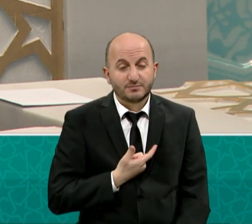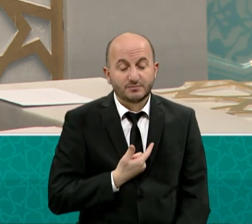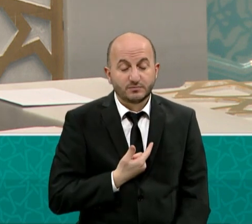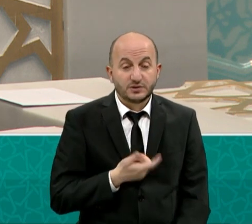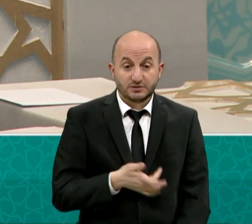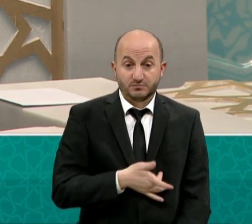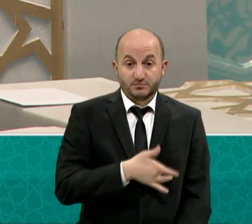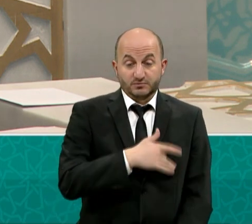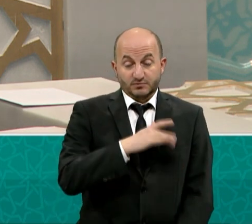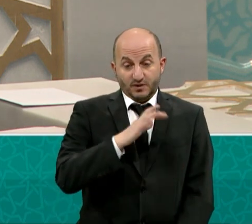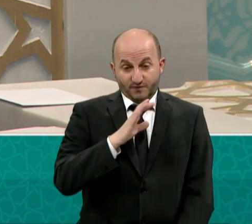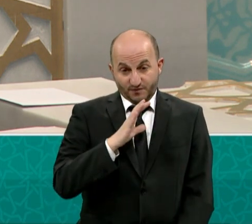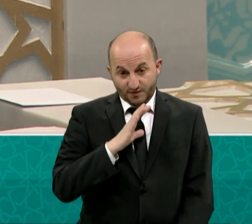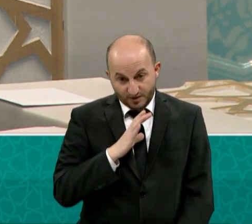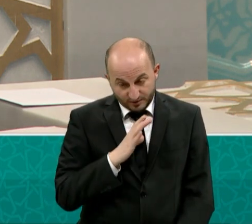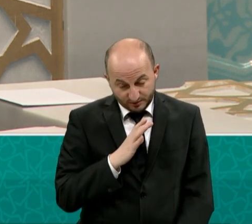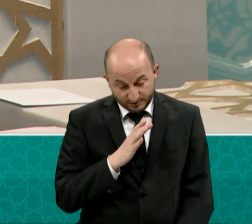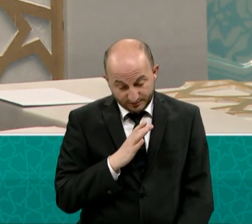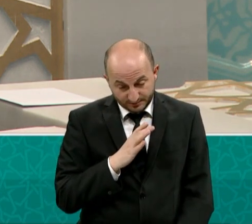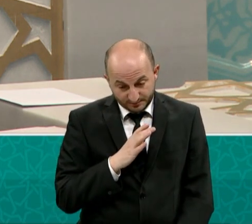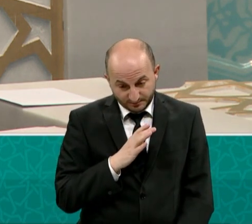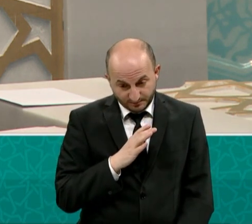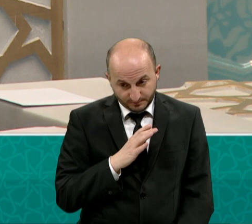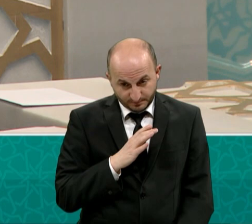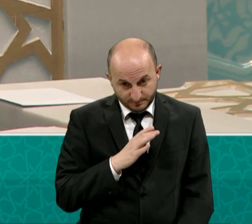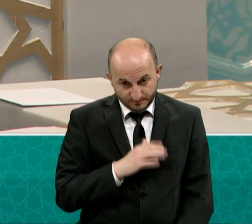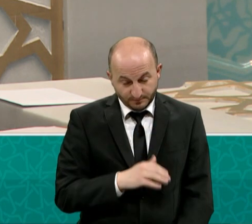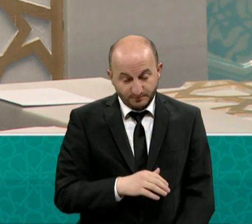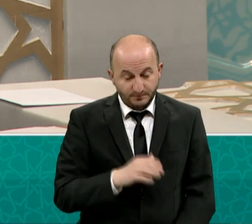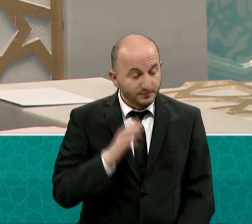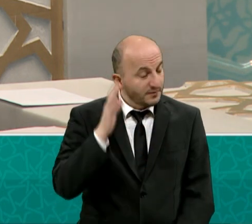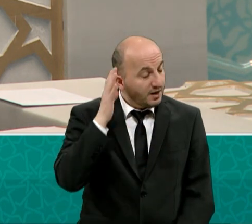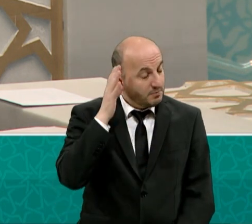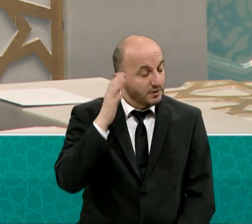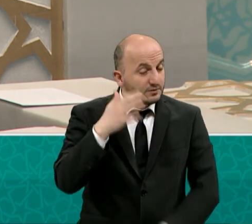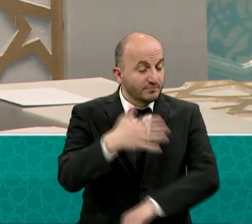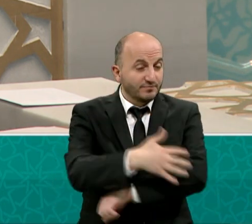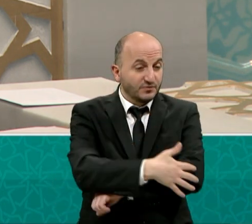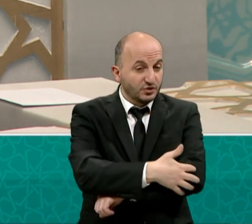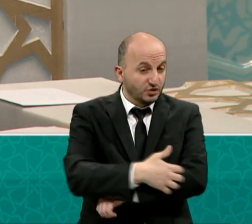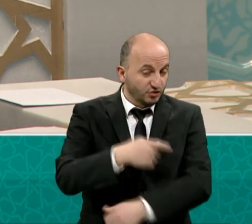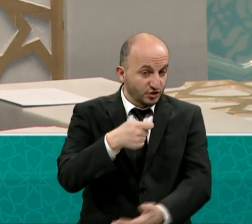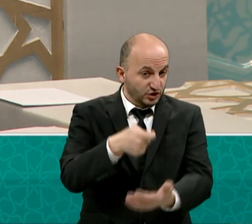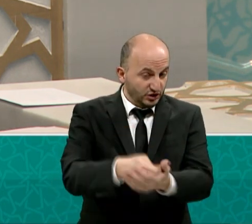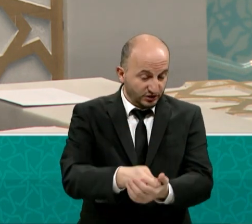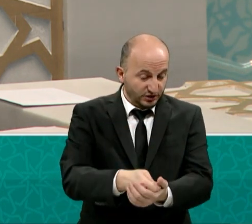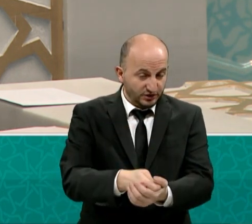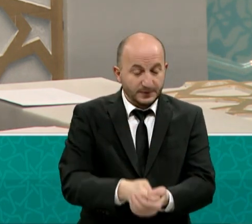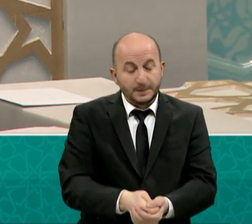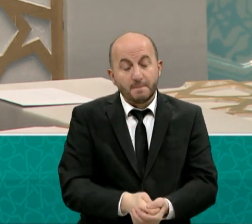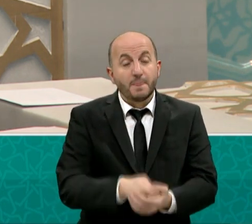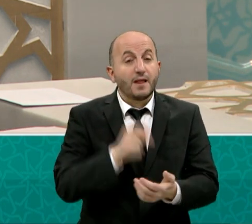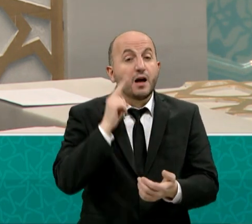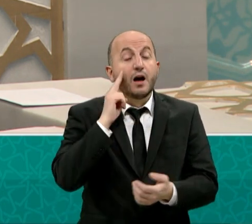burada. Özel anlamda, formel anlamda ibadetler var. Namaz, zekat gibi diğer ibadetler. Efendim,